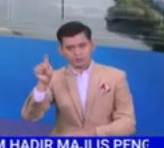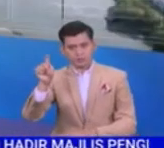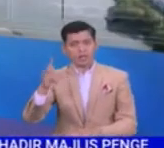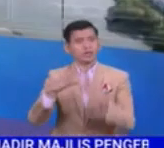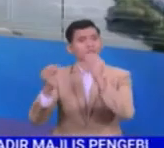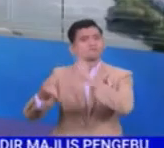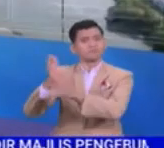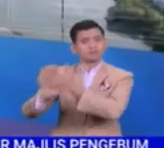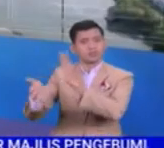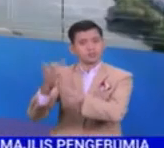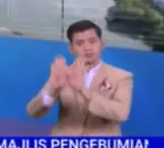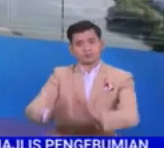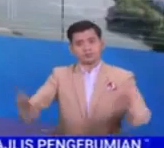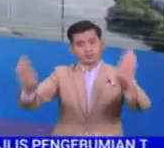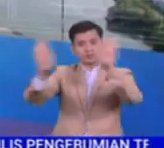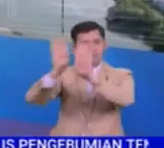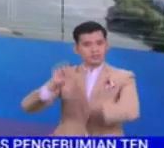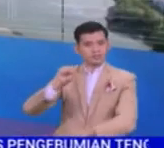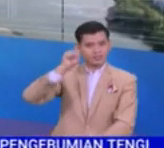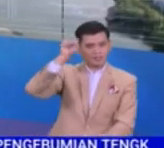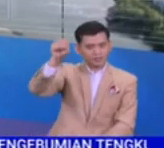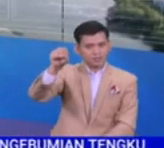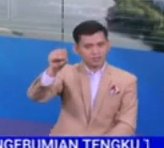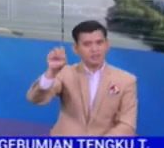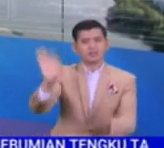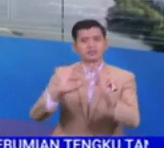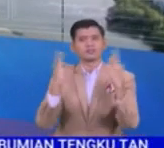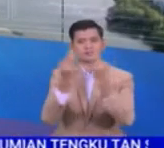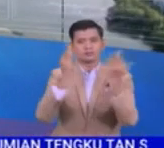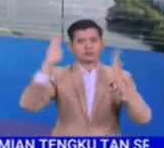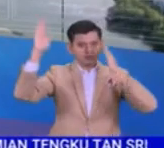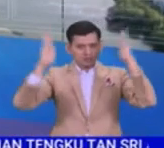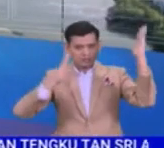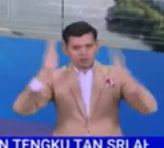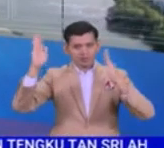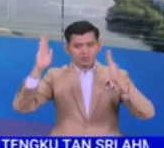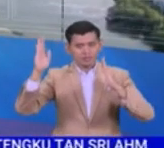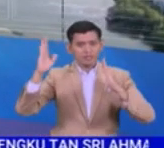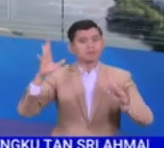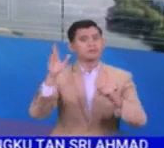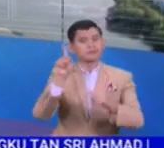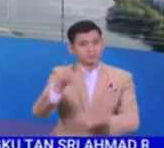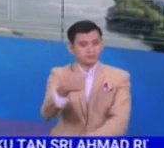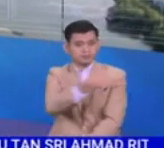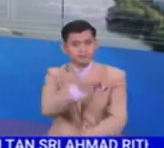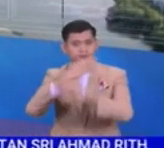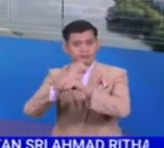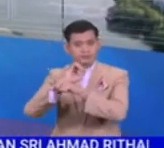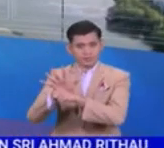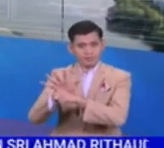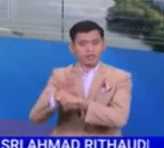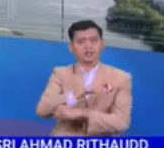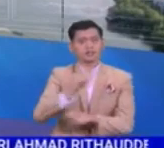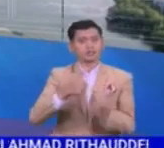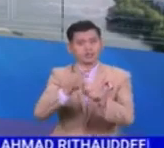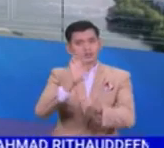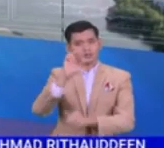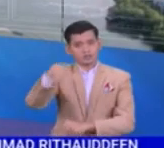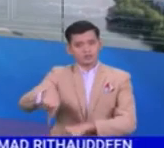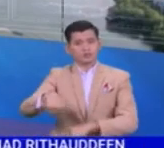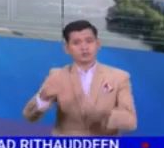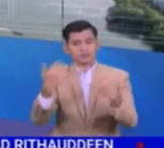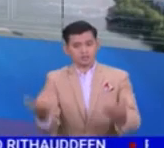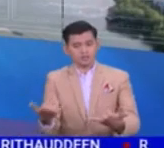Ya, sekian berita dari negeri di bawah bayu. Keluarga Malaysia, lengkapkan vaksinasi dan dos penggalak anda. Patuhi SOP